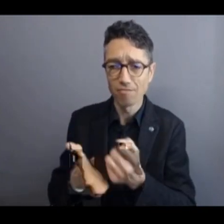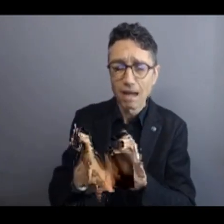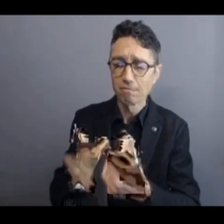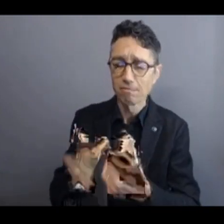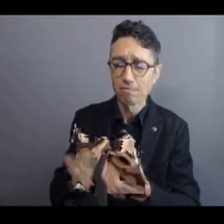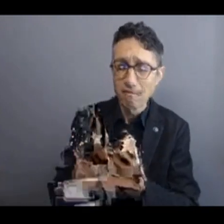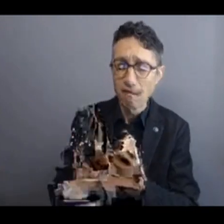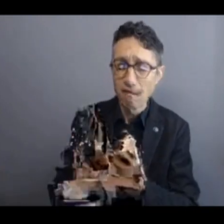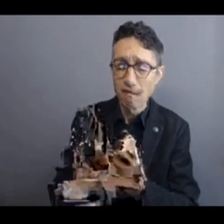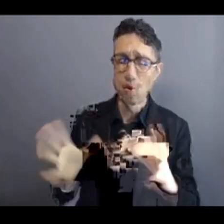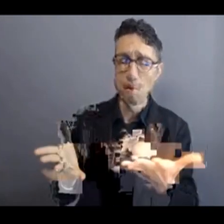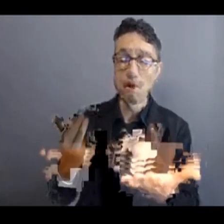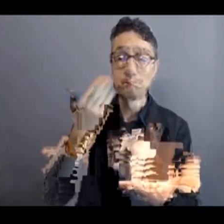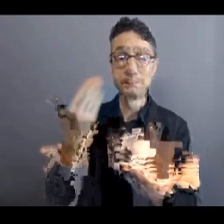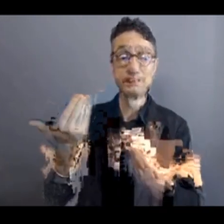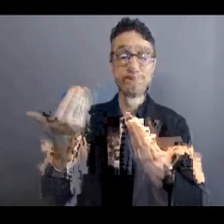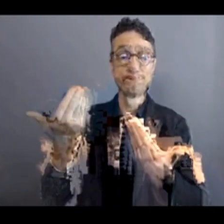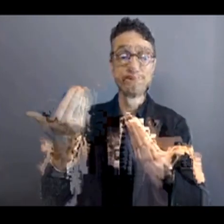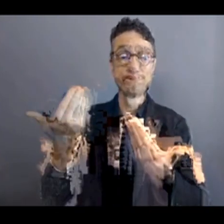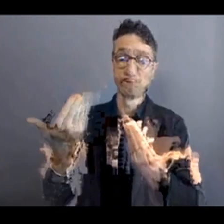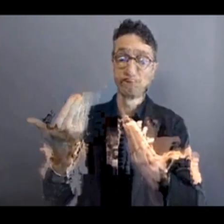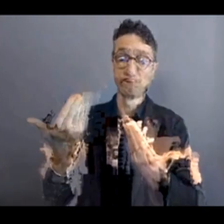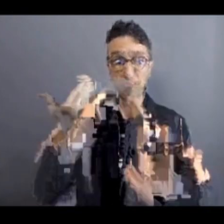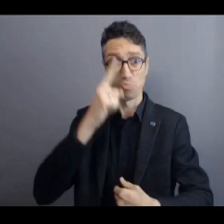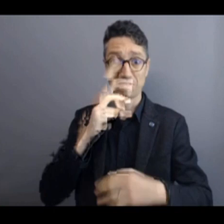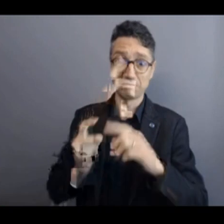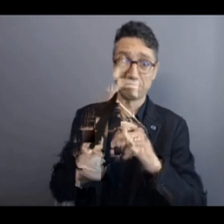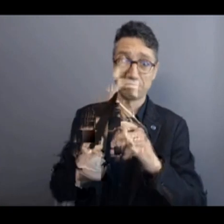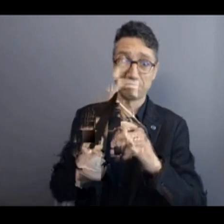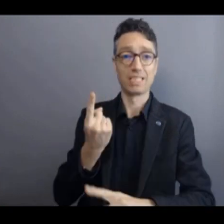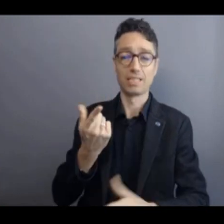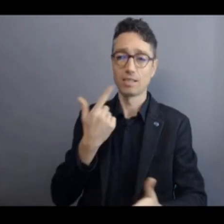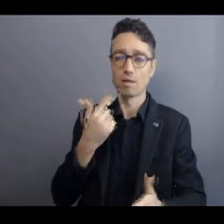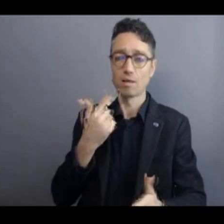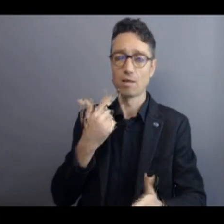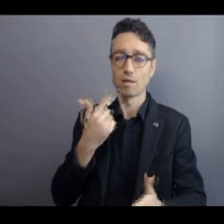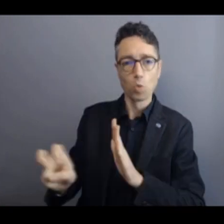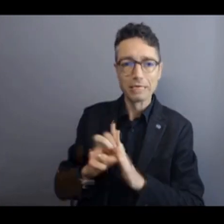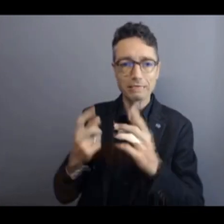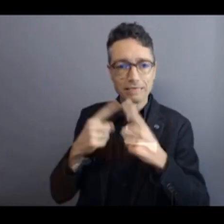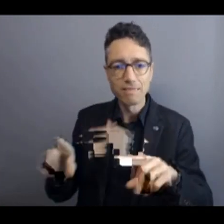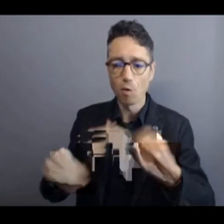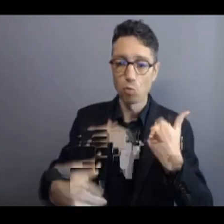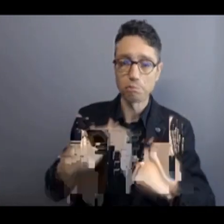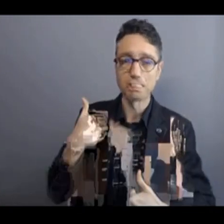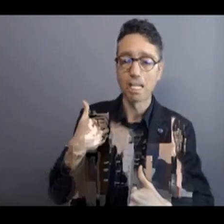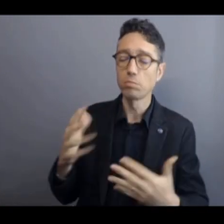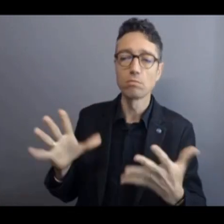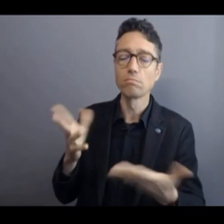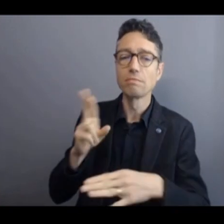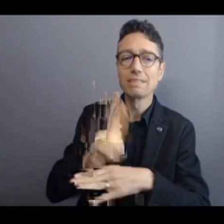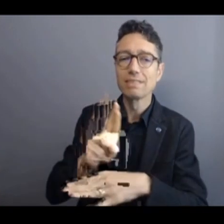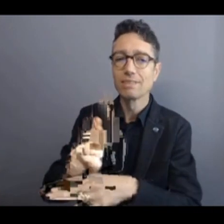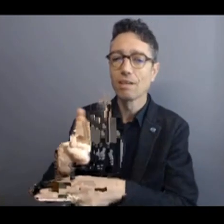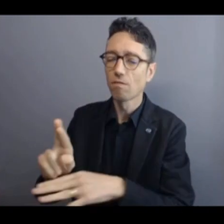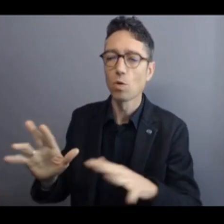un profil spécifique, donc avec une différence de mobilité ou avec un handicap? Alors, il y a différents canaux possibles.